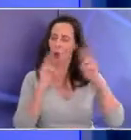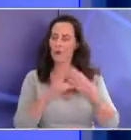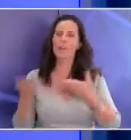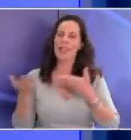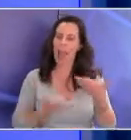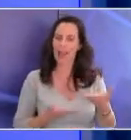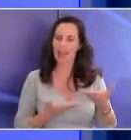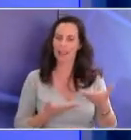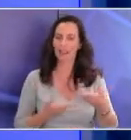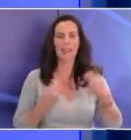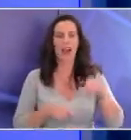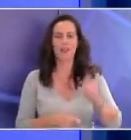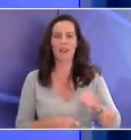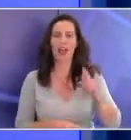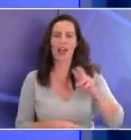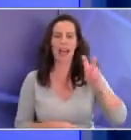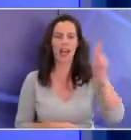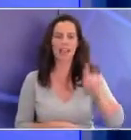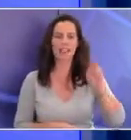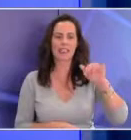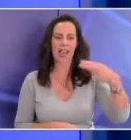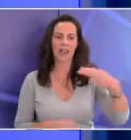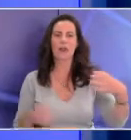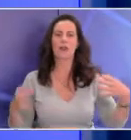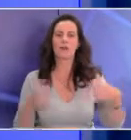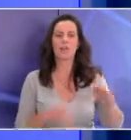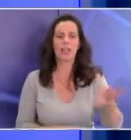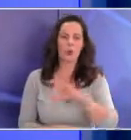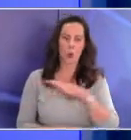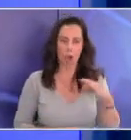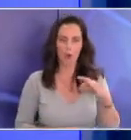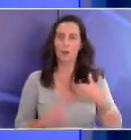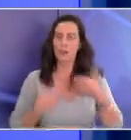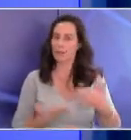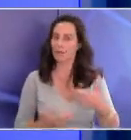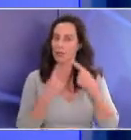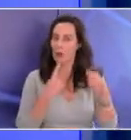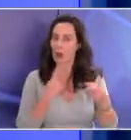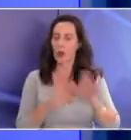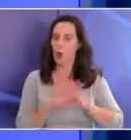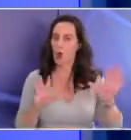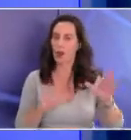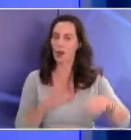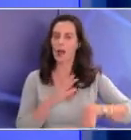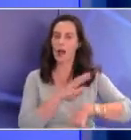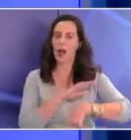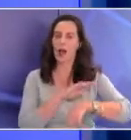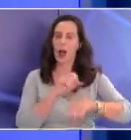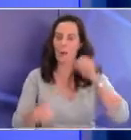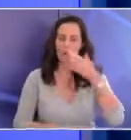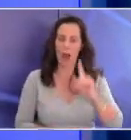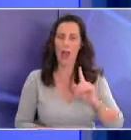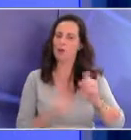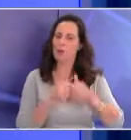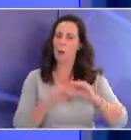ונערך את חברת הכנסת רחל עזריה מסיעת כולנו, ואיתה נדבר לא רק על הפועל קטמון, אלא בכלל